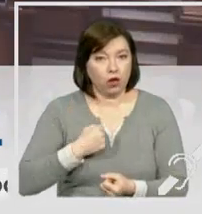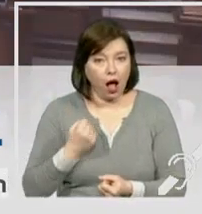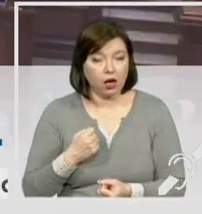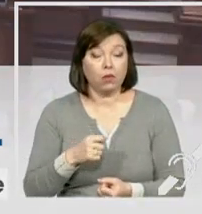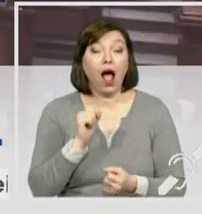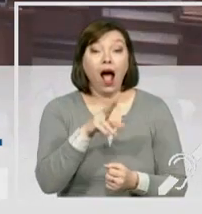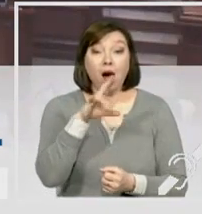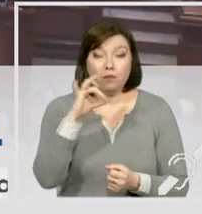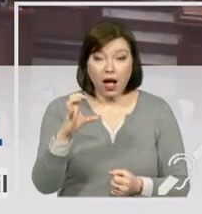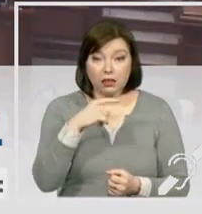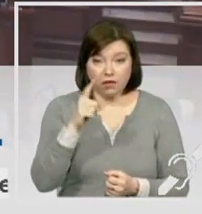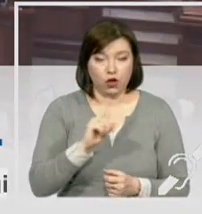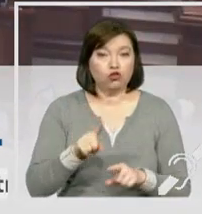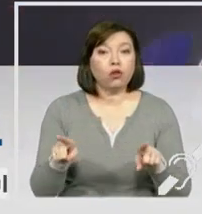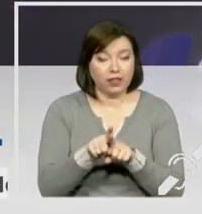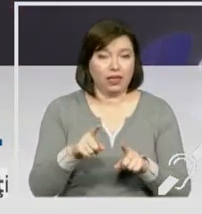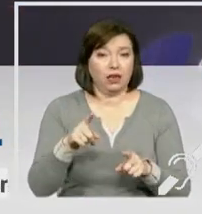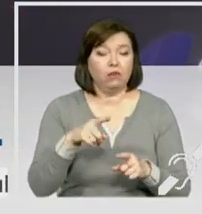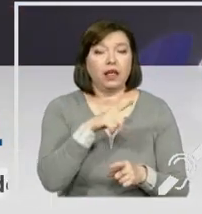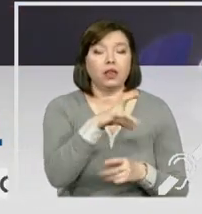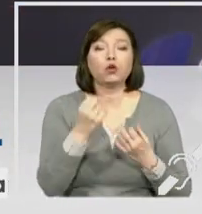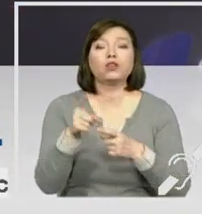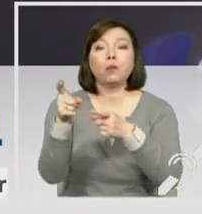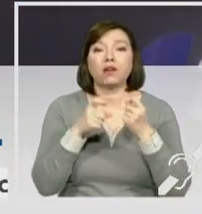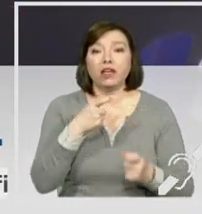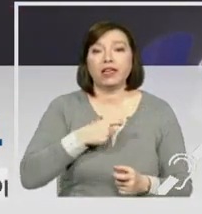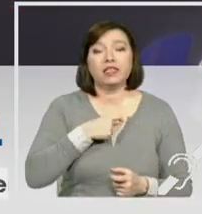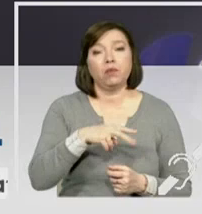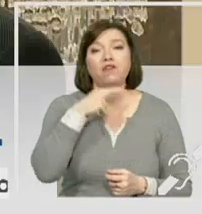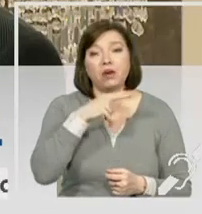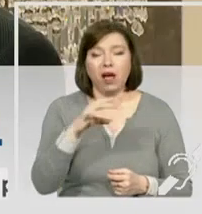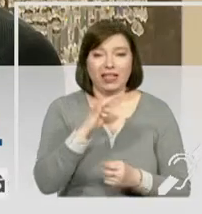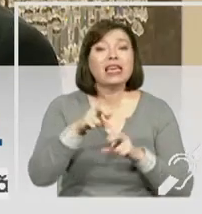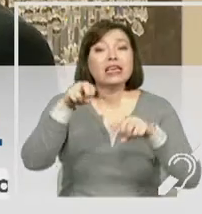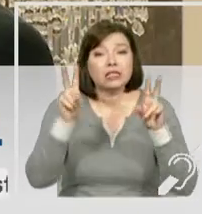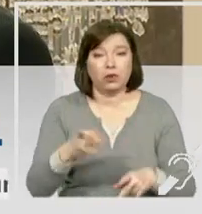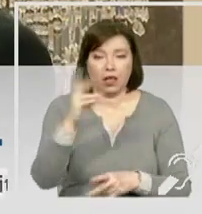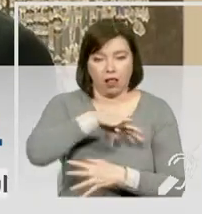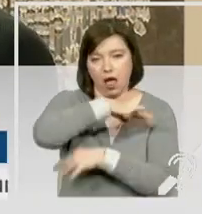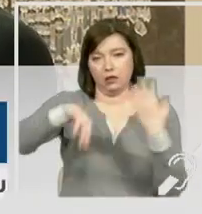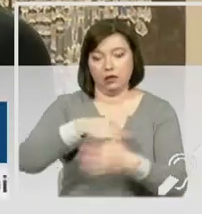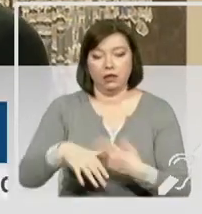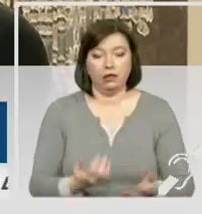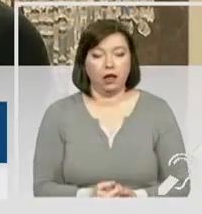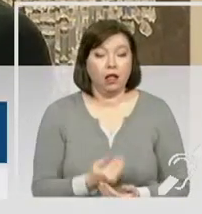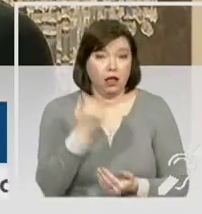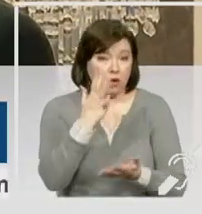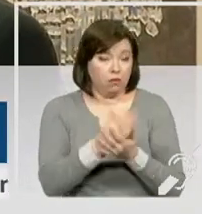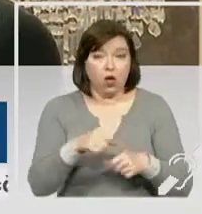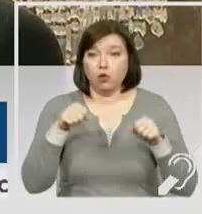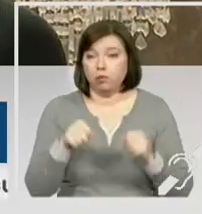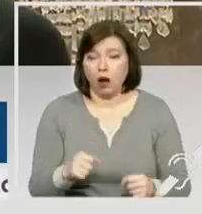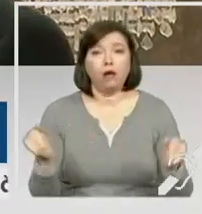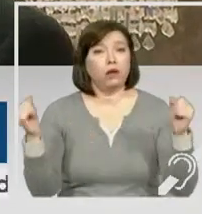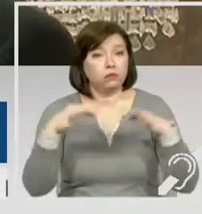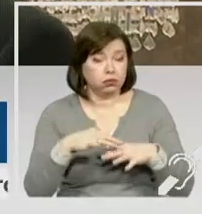spun că prin aceste acțiuni au dorit să atragă atenția asupra lor și să creeze panică. Ei au dreptul să colvoa și să discute